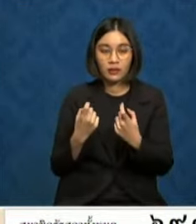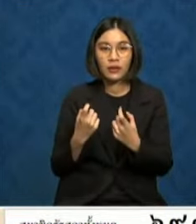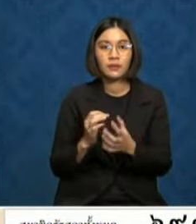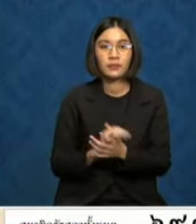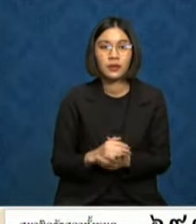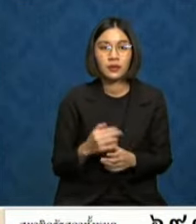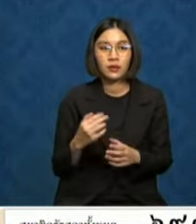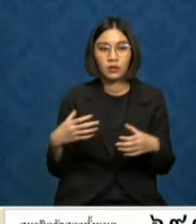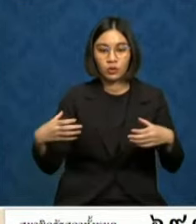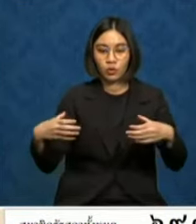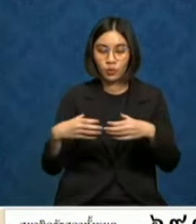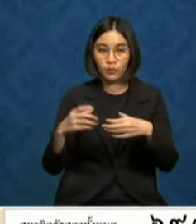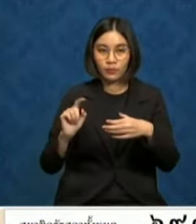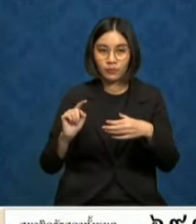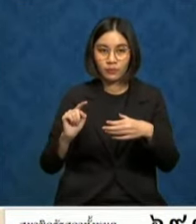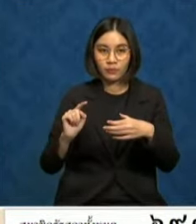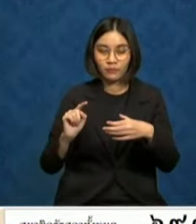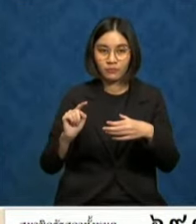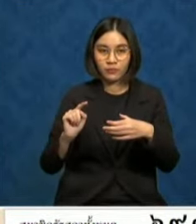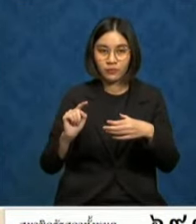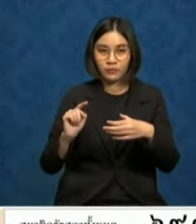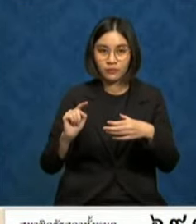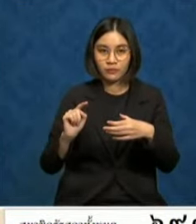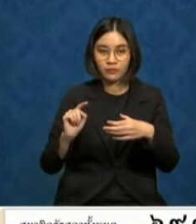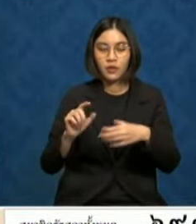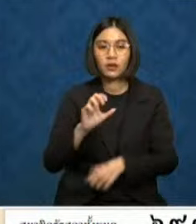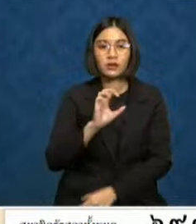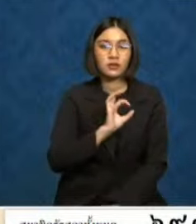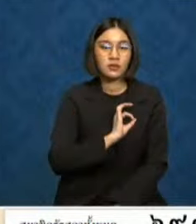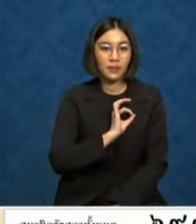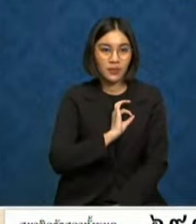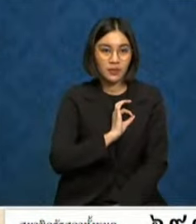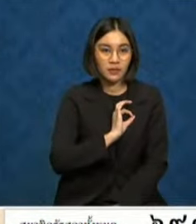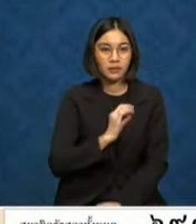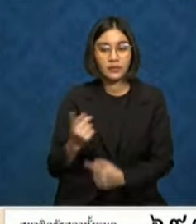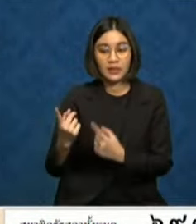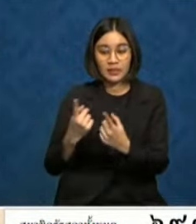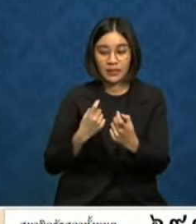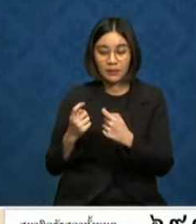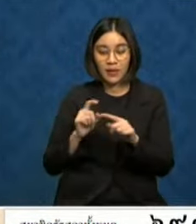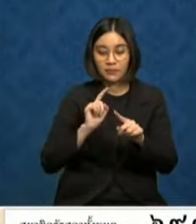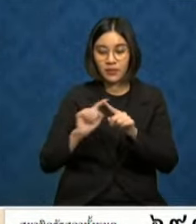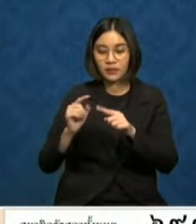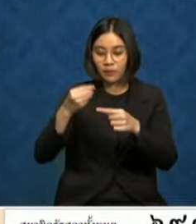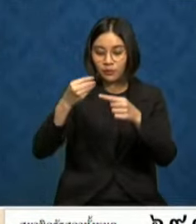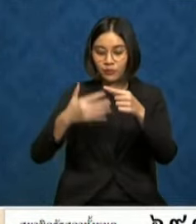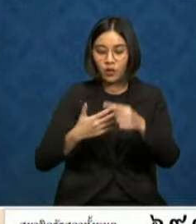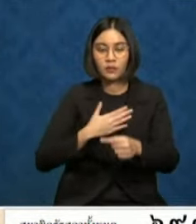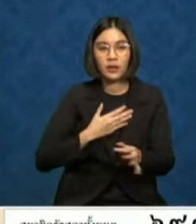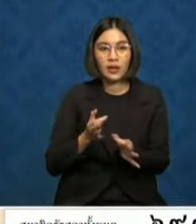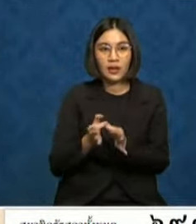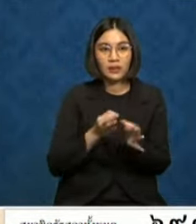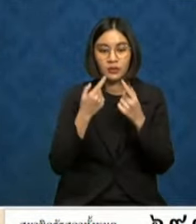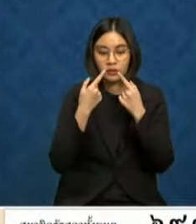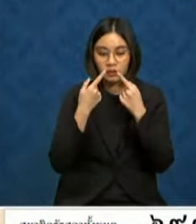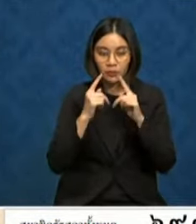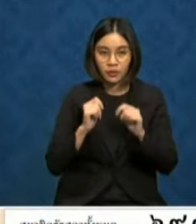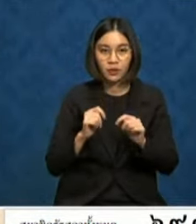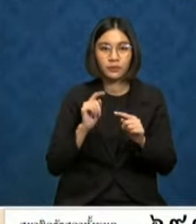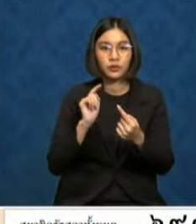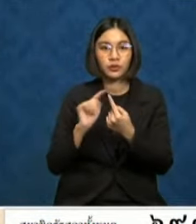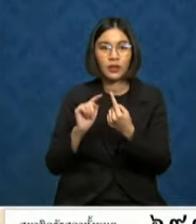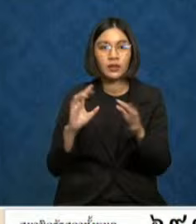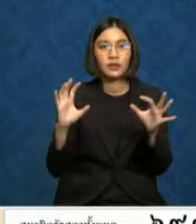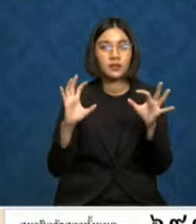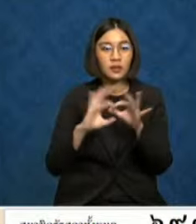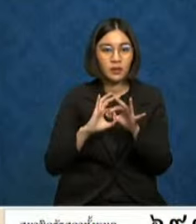ท่านคณะท่านสมาชิกผู้ทรงเกียรติในเรื่องต่างๆนะคะขออนุญาตเรียนตอบในเรื่อง